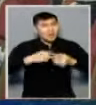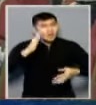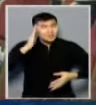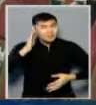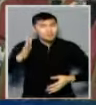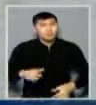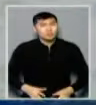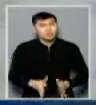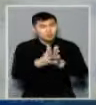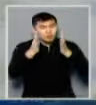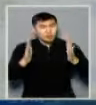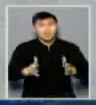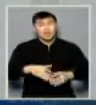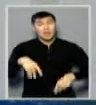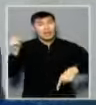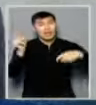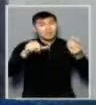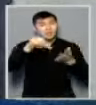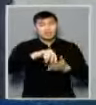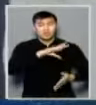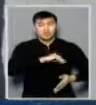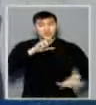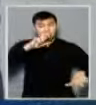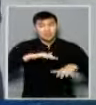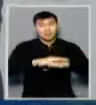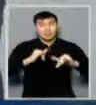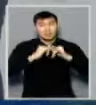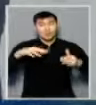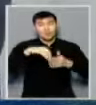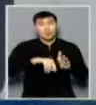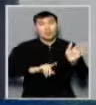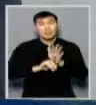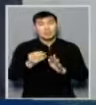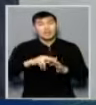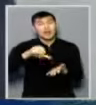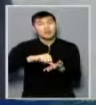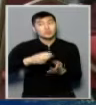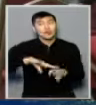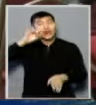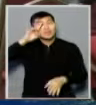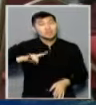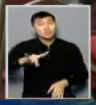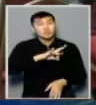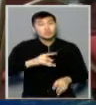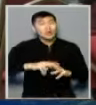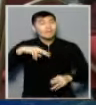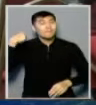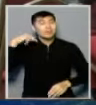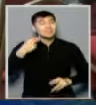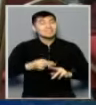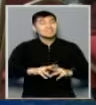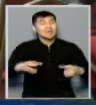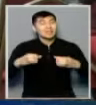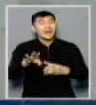көркеюі зор. Шара соңында қажырлы еңбек етіп еліміздің дамуына үлес қосып жүрген қатысушылар Қазақстан Республикасының президентінің